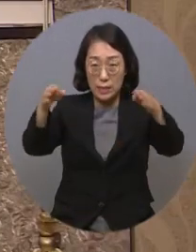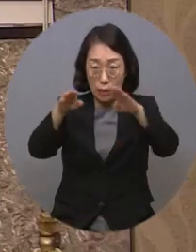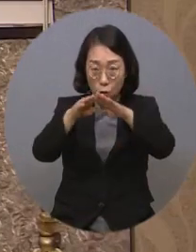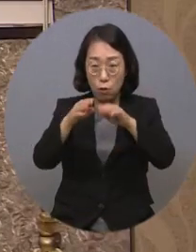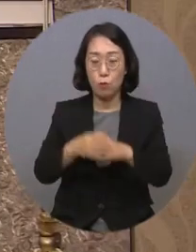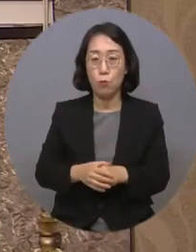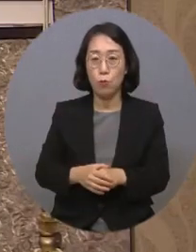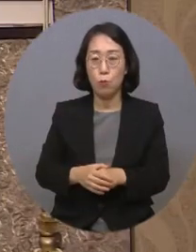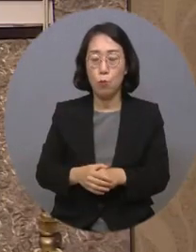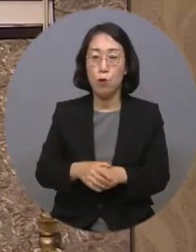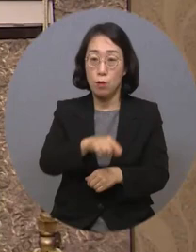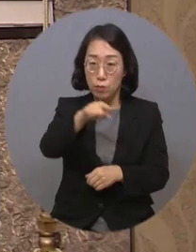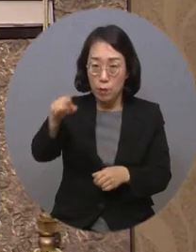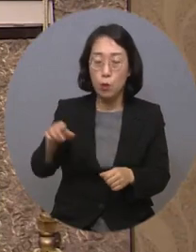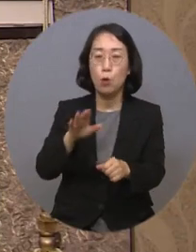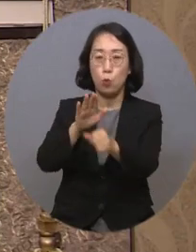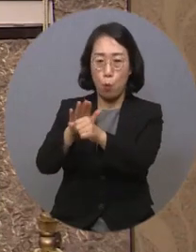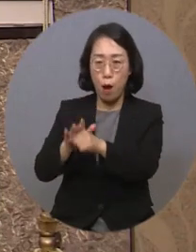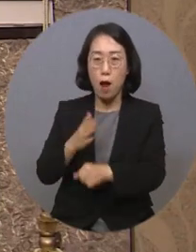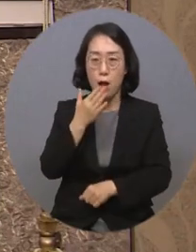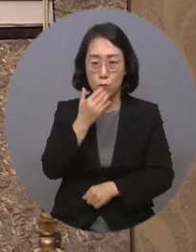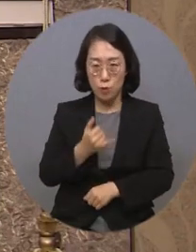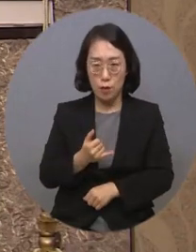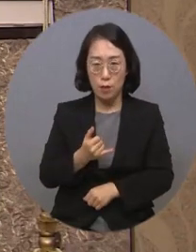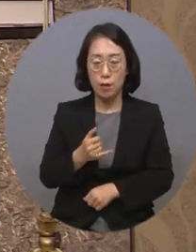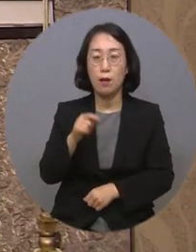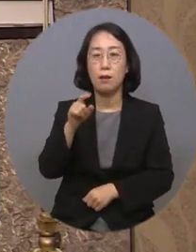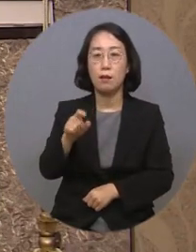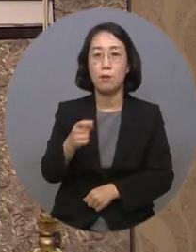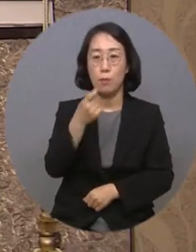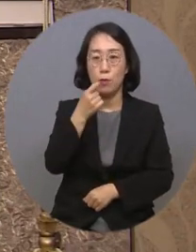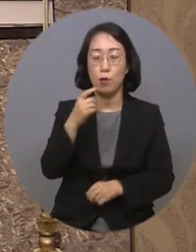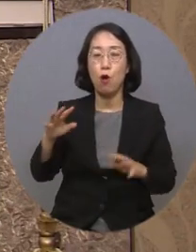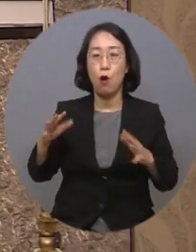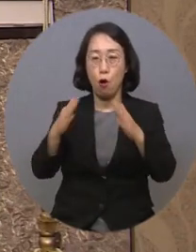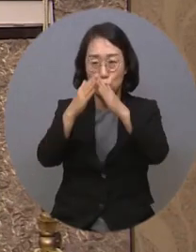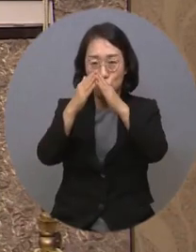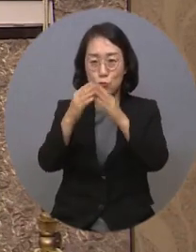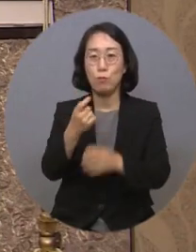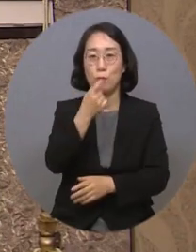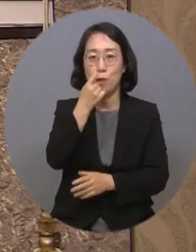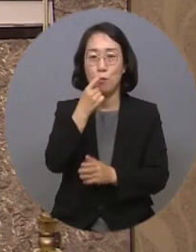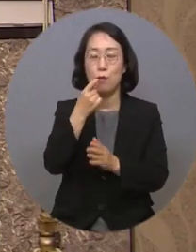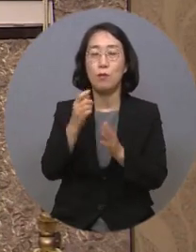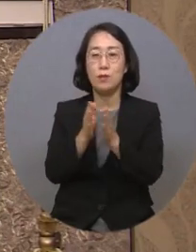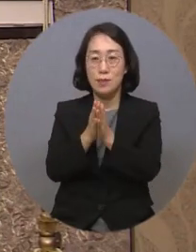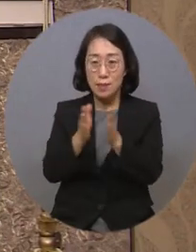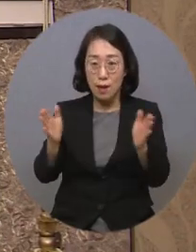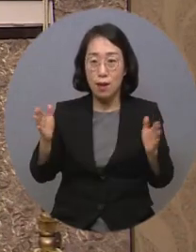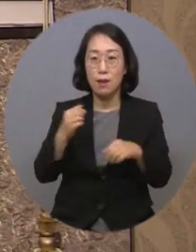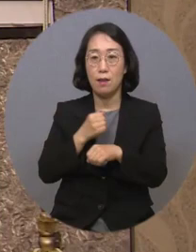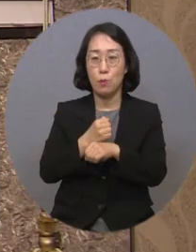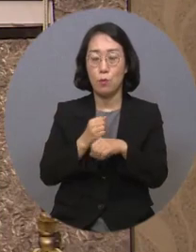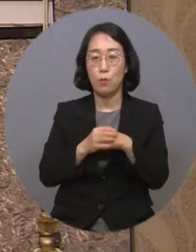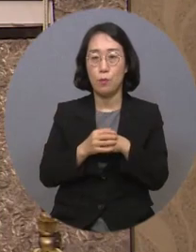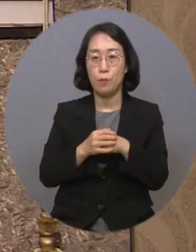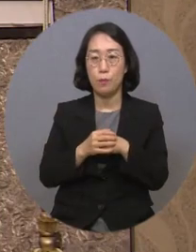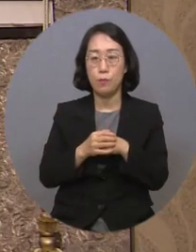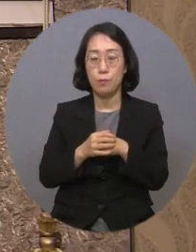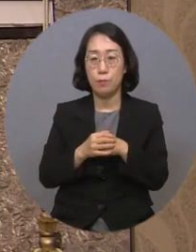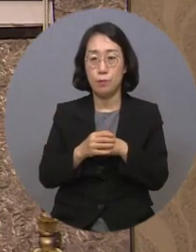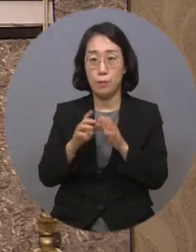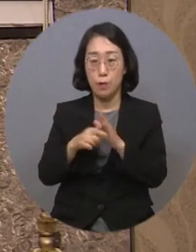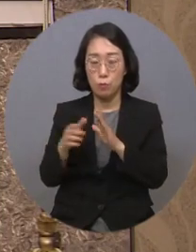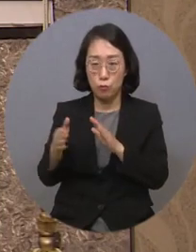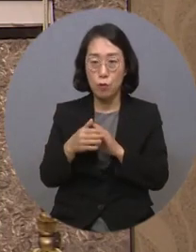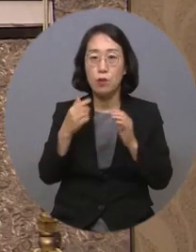분들 도와줄 수 있겠다. 이제 그거 하나 때문에 이제 건축을 그 시작을 하게 됐고 네. 그걸 계기로 이제